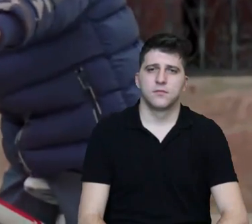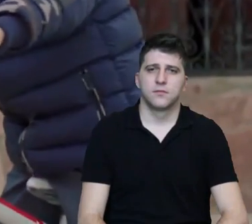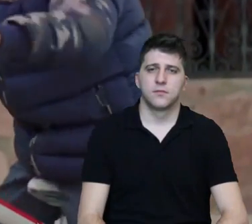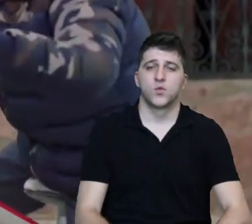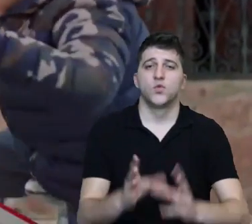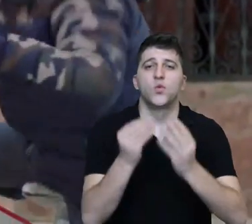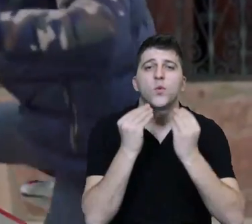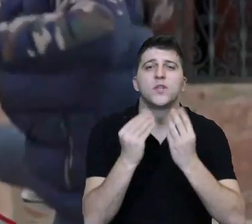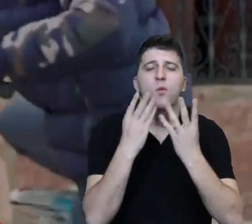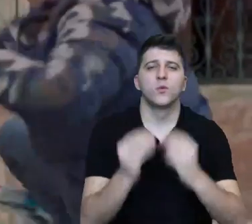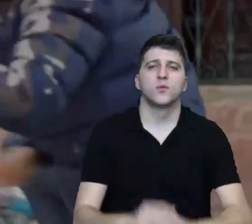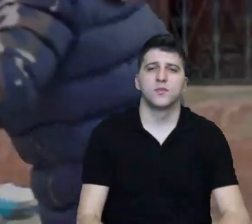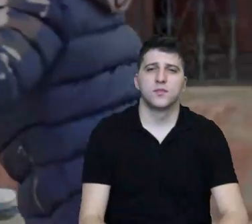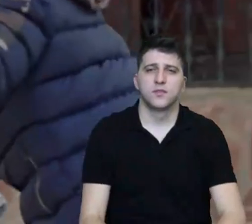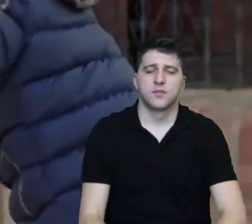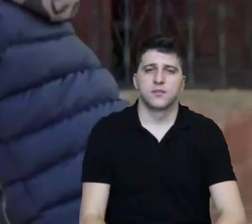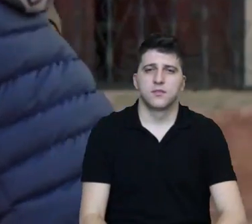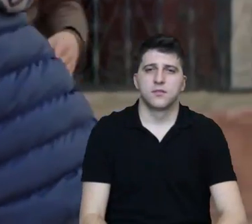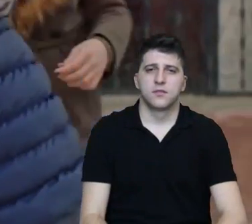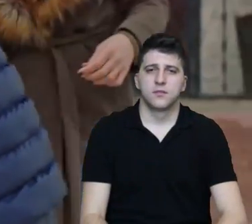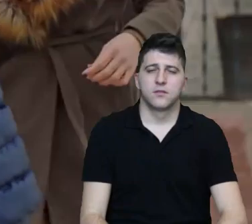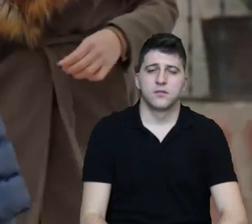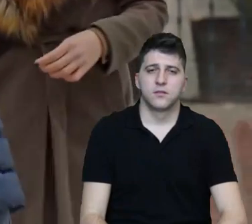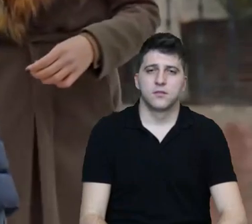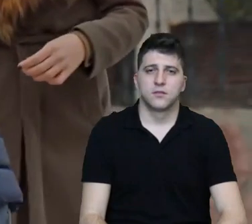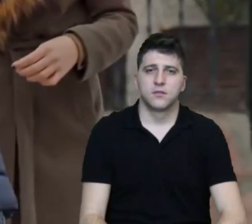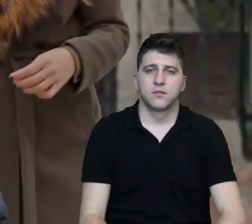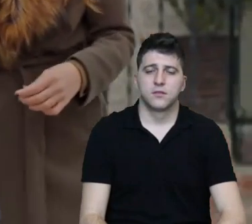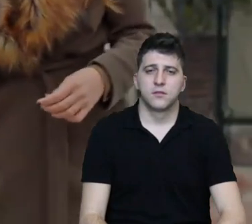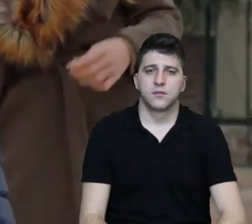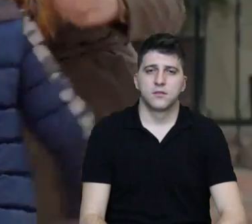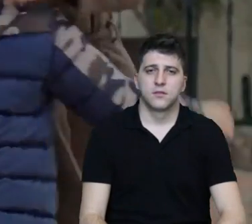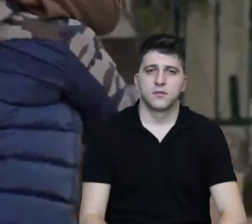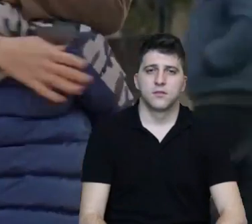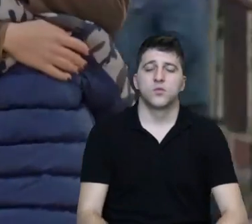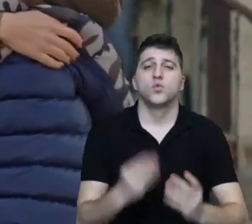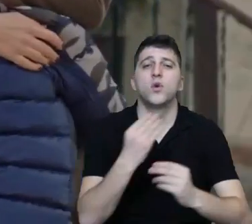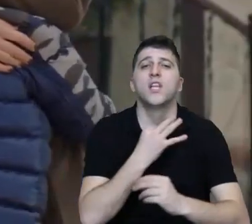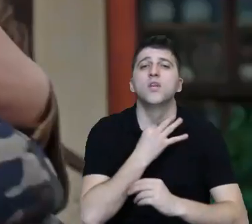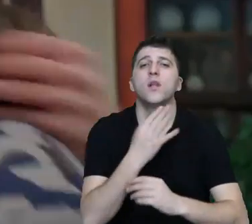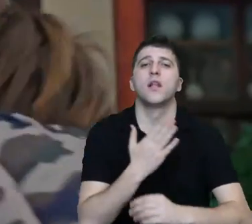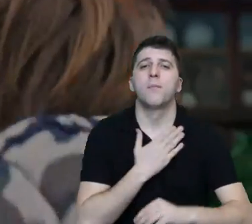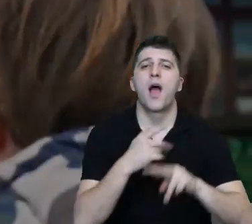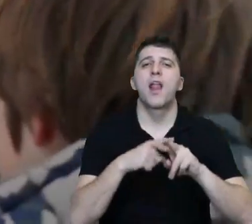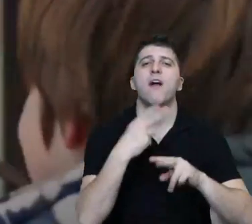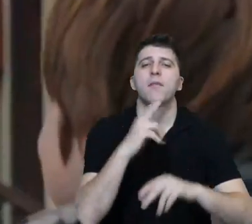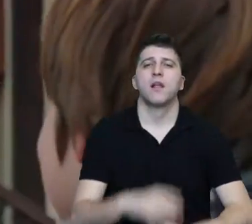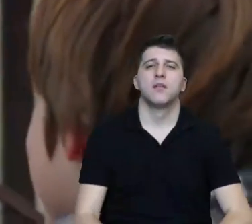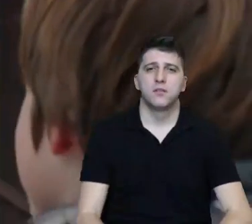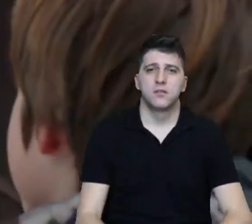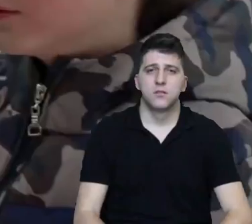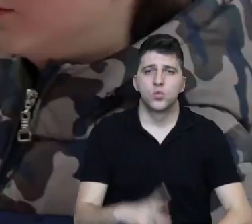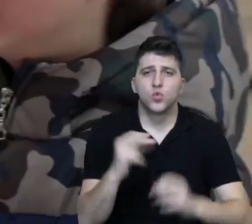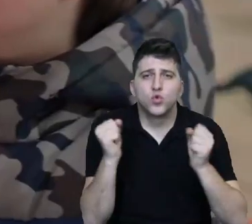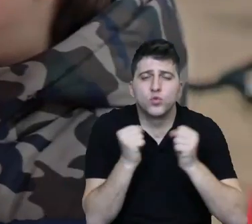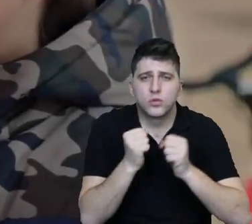Çok güzel oldu. Arda bisikletten inerken Alev yanına geldi. Çok teşekkür ederim Alev abla. Sarıldı. Sen